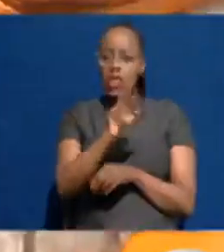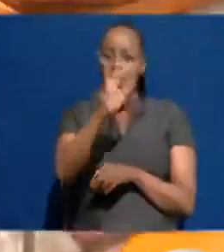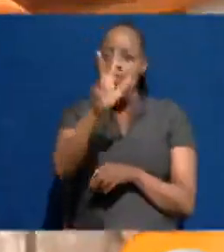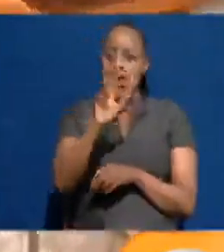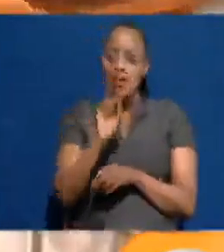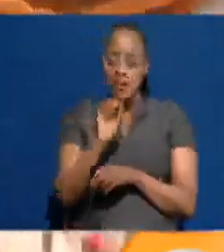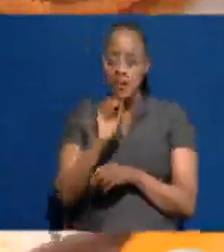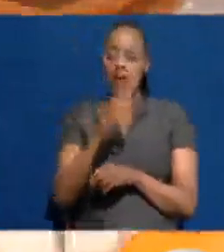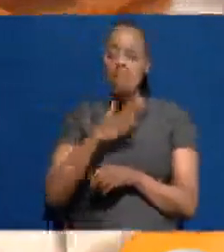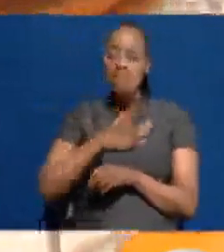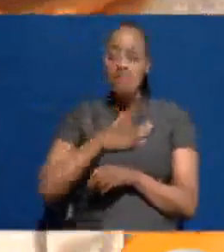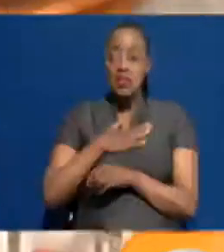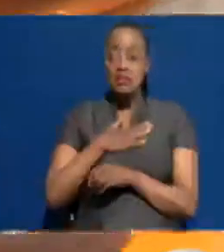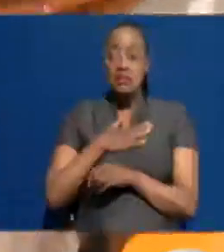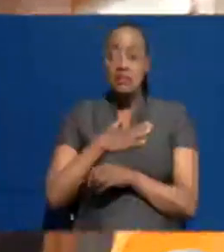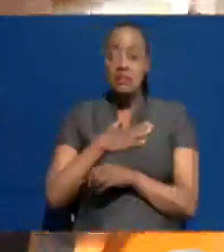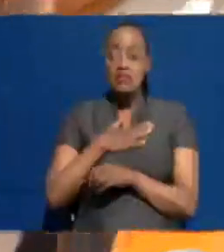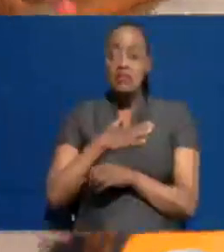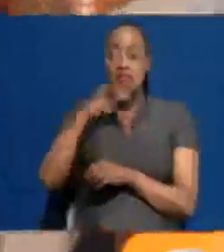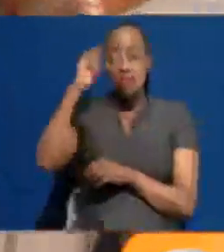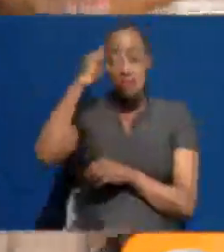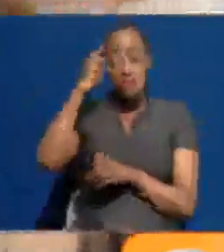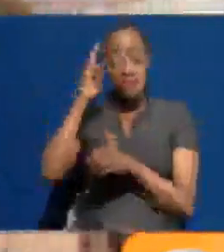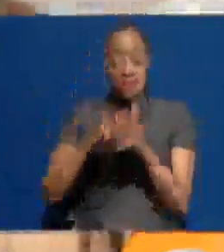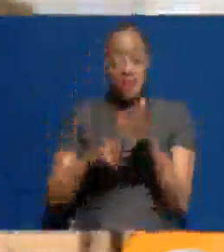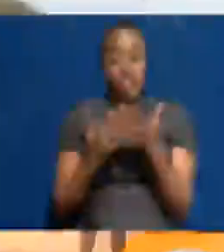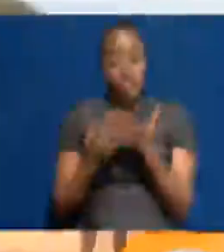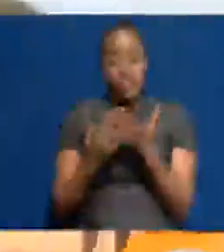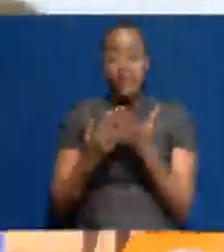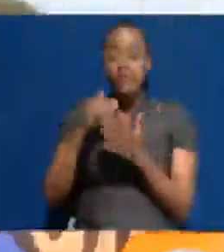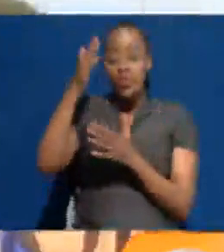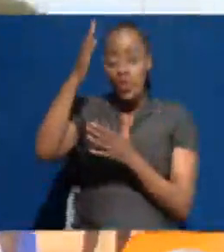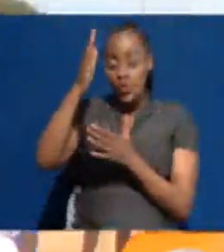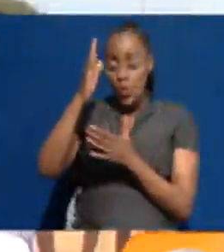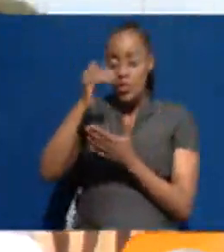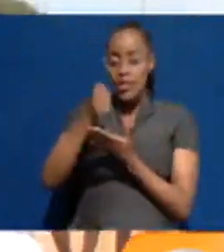2030, mimi nafikiria kwamba inshallah kwa